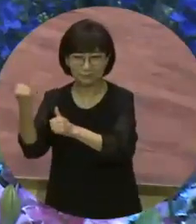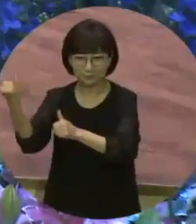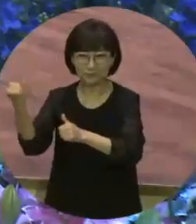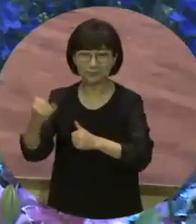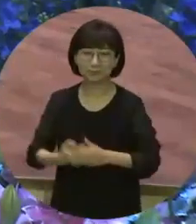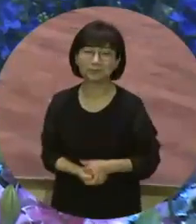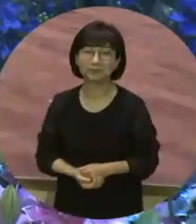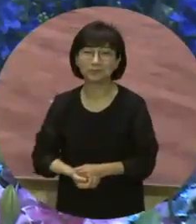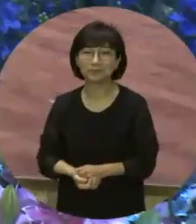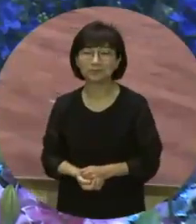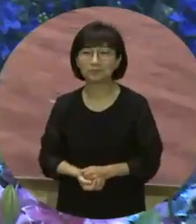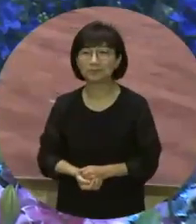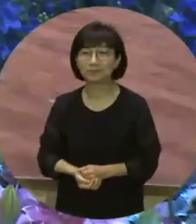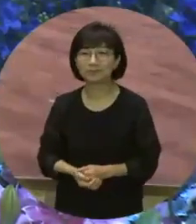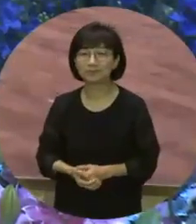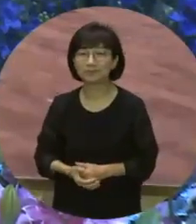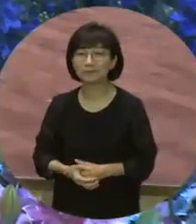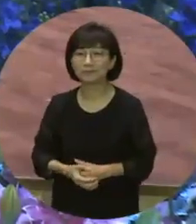인명제처.